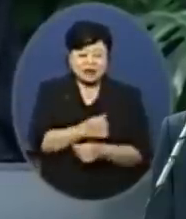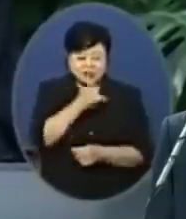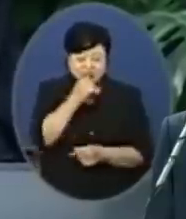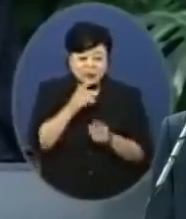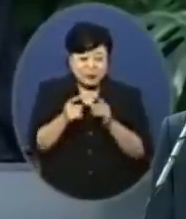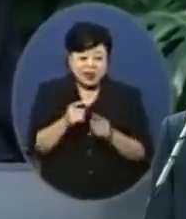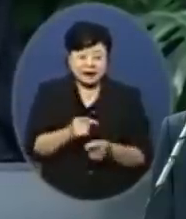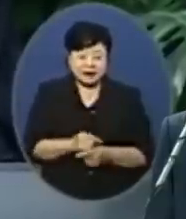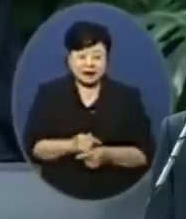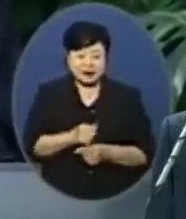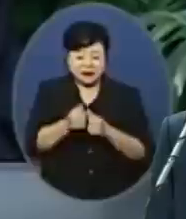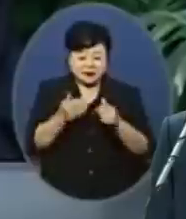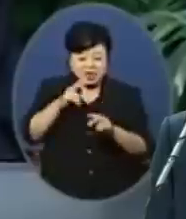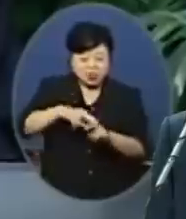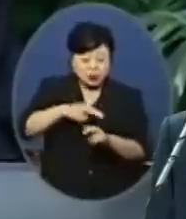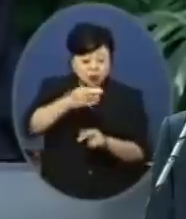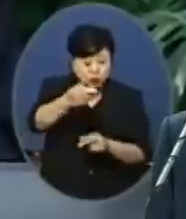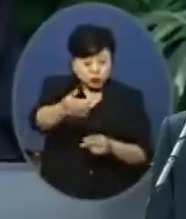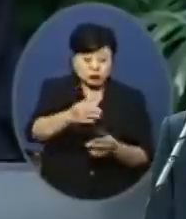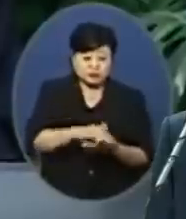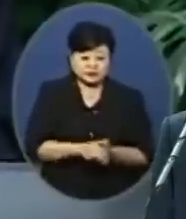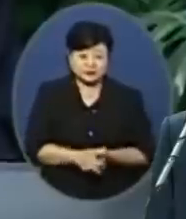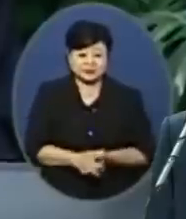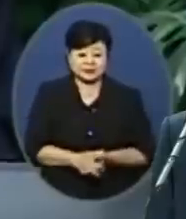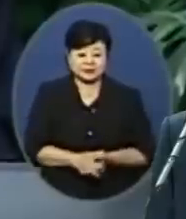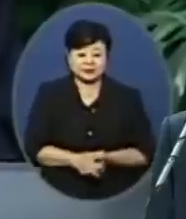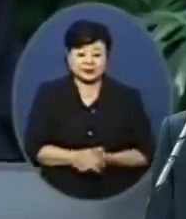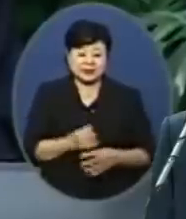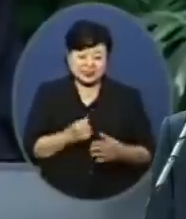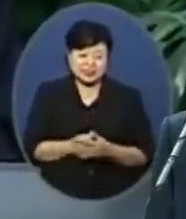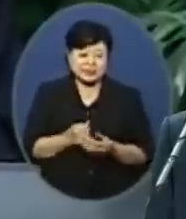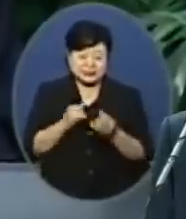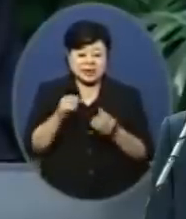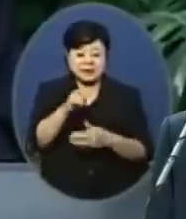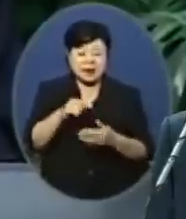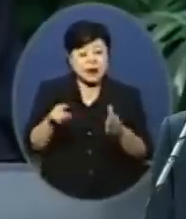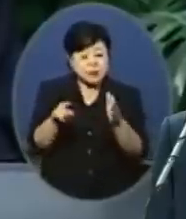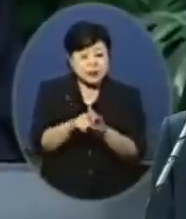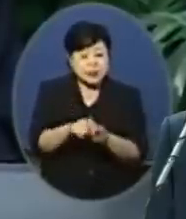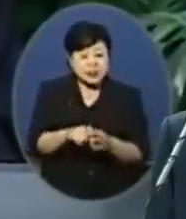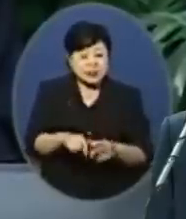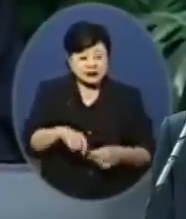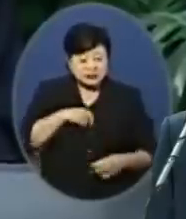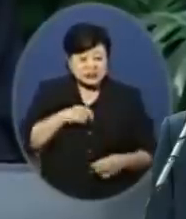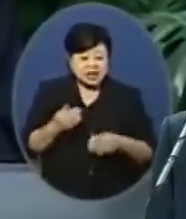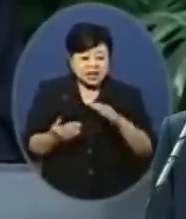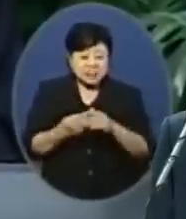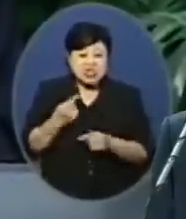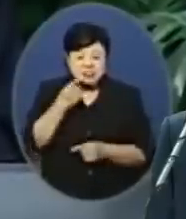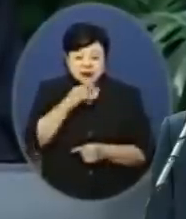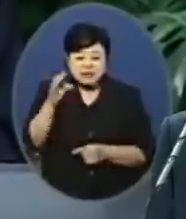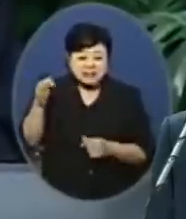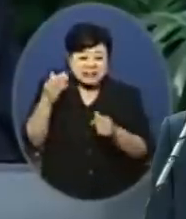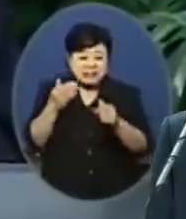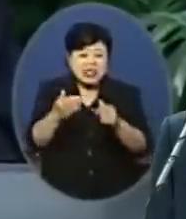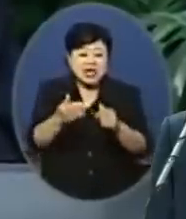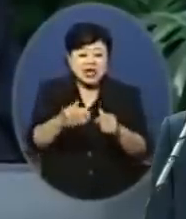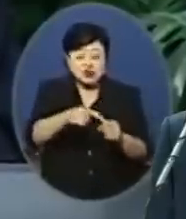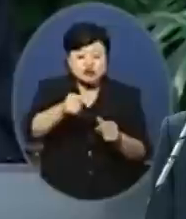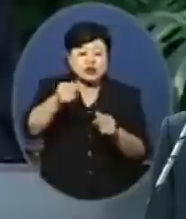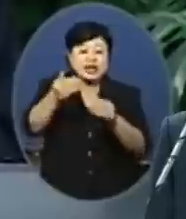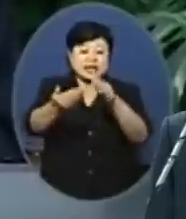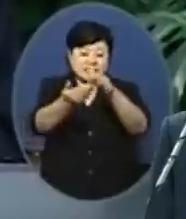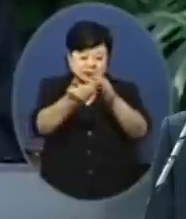하나님이 여러분에게 선물로 주신 것입니다. 그러므로 사람이 마음에 믿어 의를 이루고 입으로 시인하여 구원에